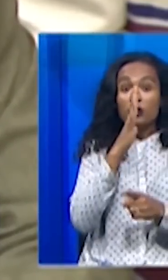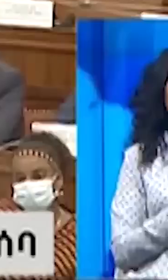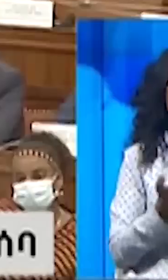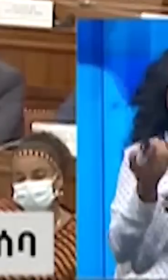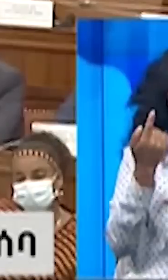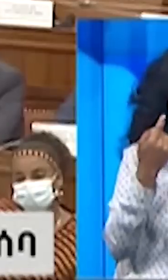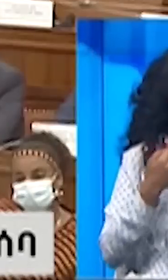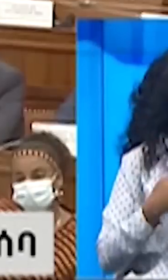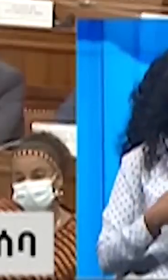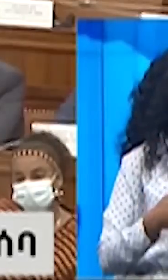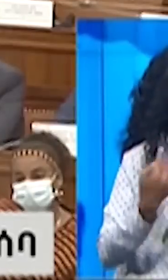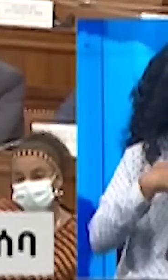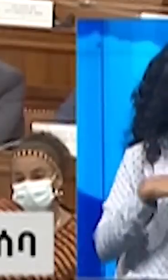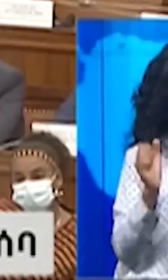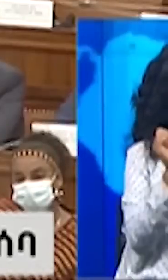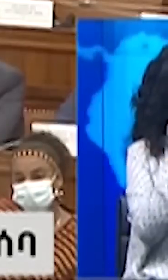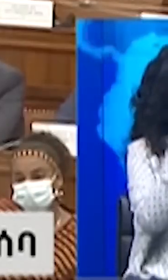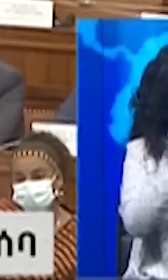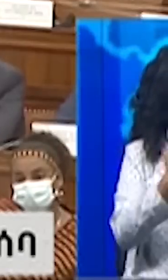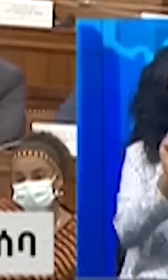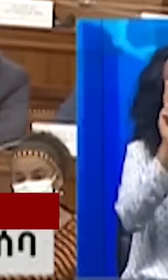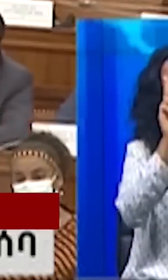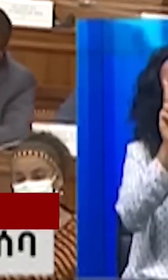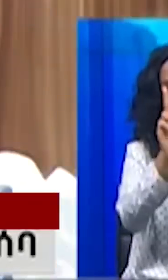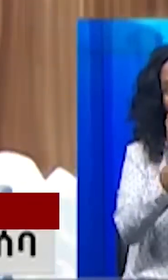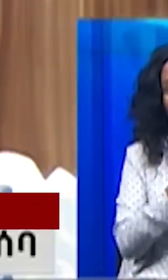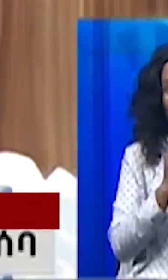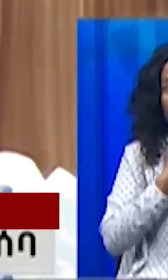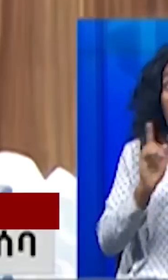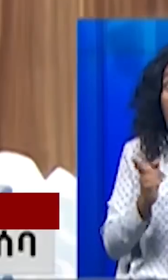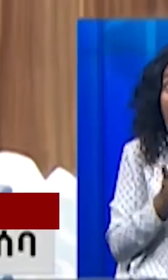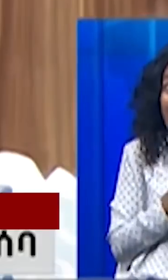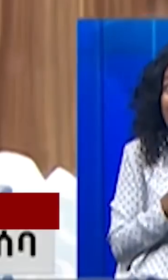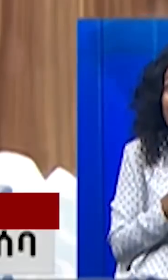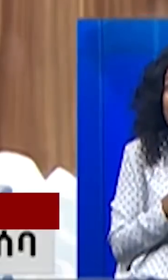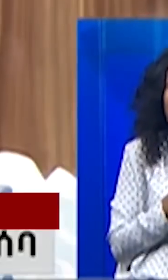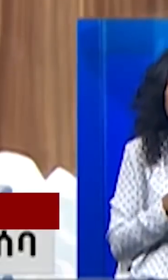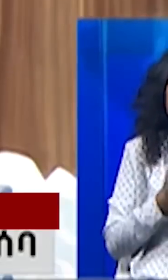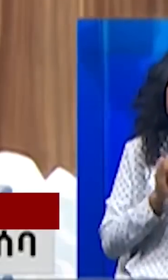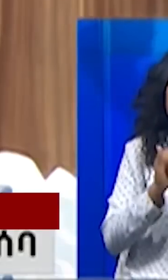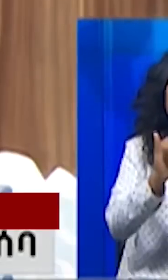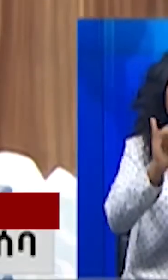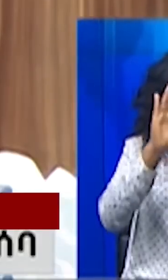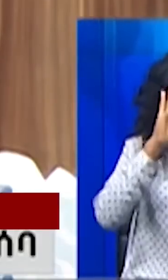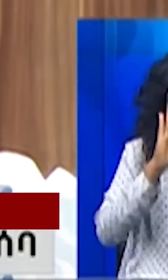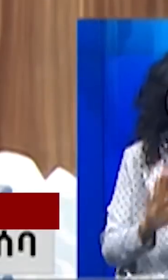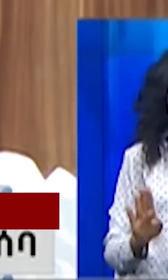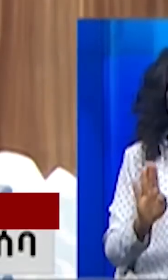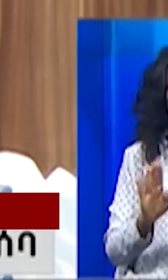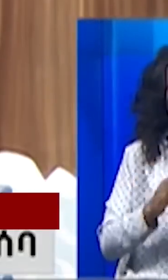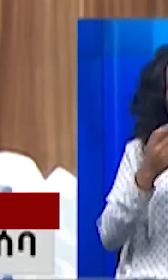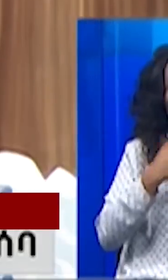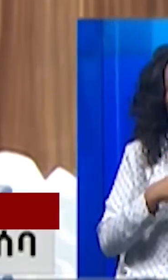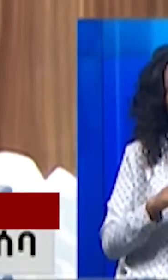ሲሆን እኛ እስረኞች የፈታነው ለሶስት ጉዳይ ነው። አንድ፣ ዘላቂ ሰላም